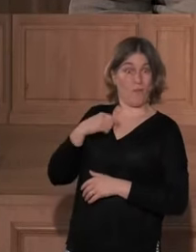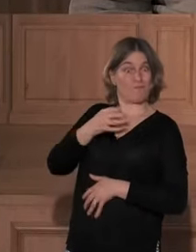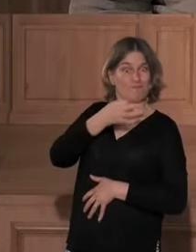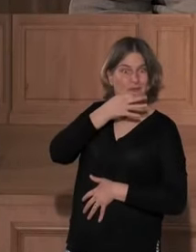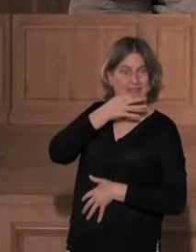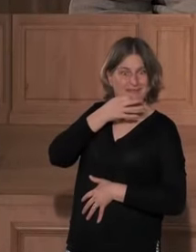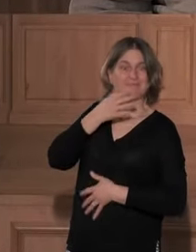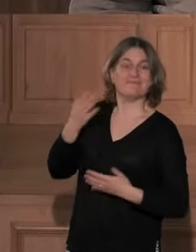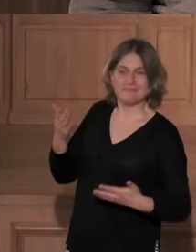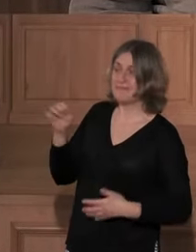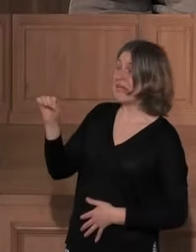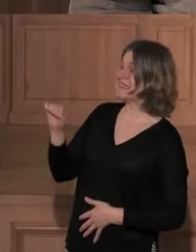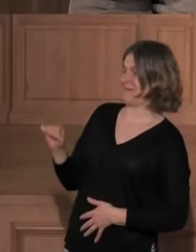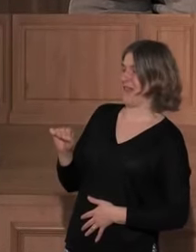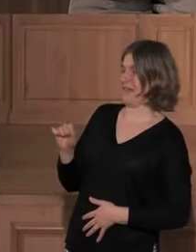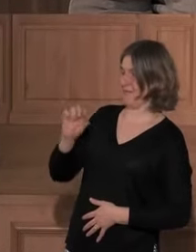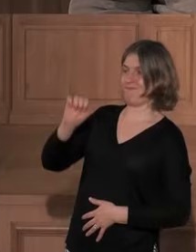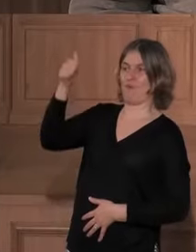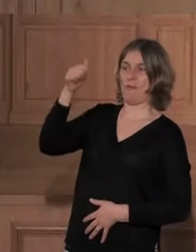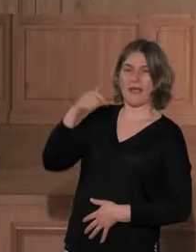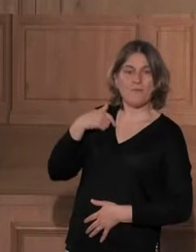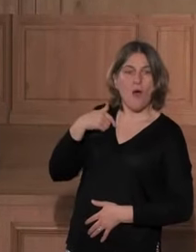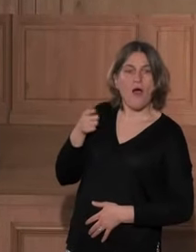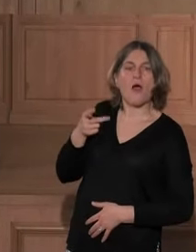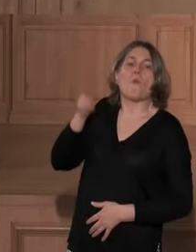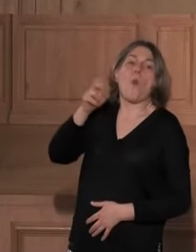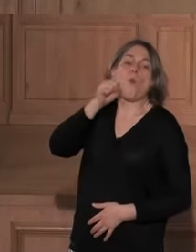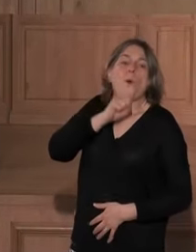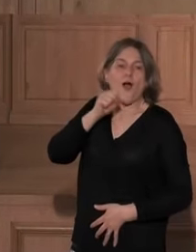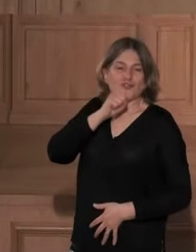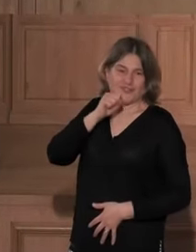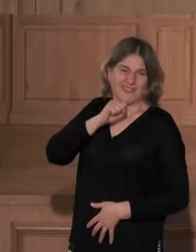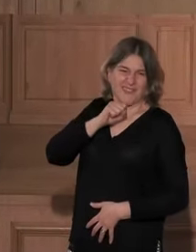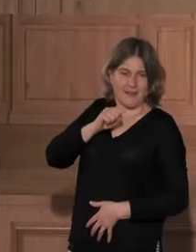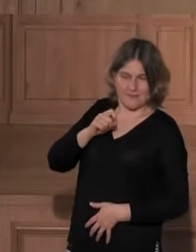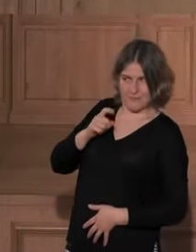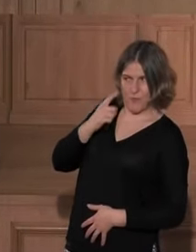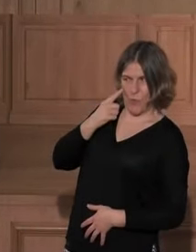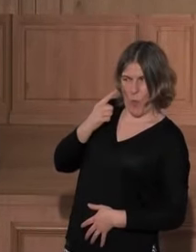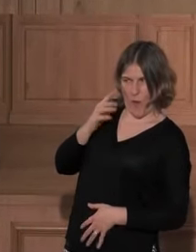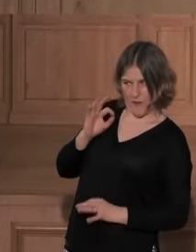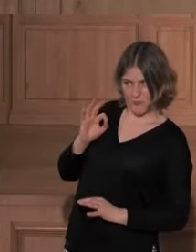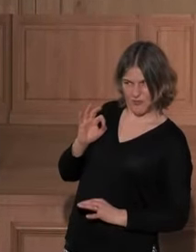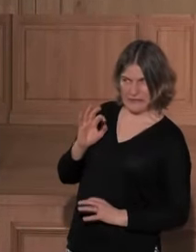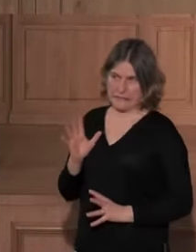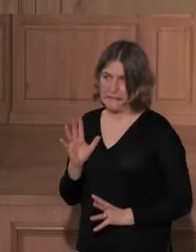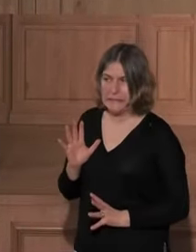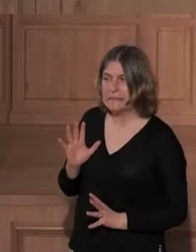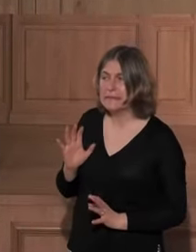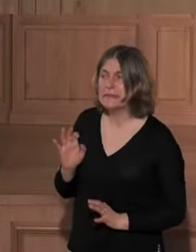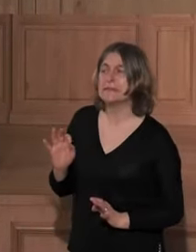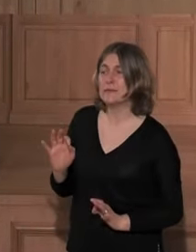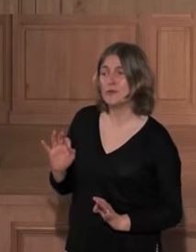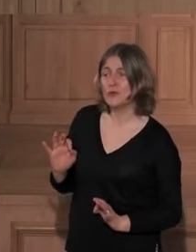et Daoud. Et je vais commencer par Stéphane. J'ai interprété que vous étiez le plus ancien. Mais je me trompe peut-être, c'est indiscret.